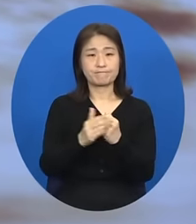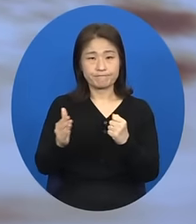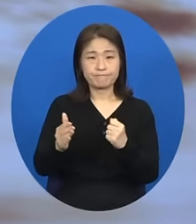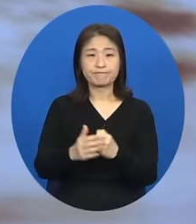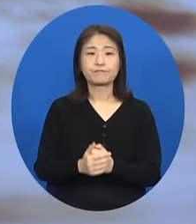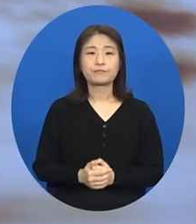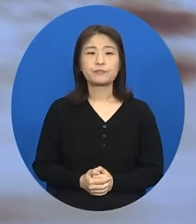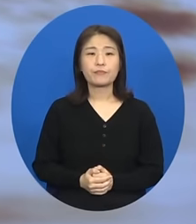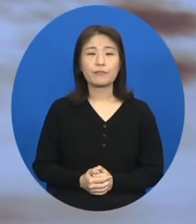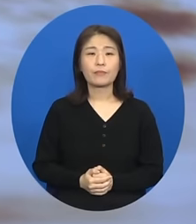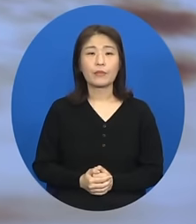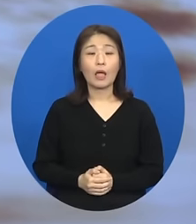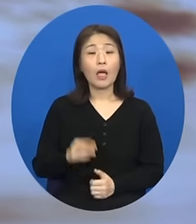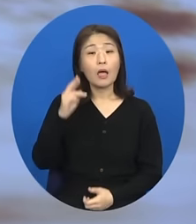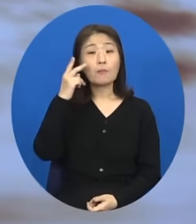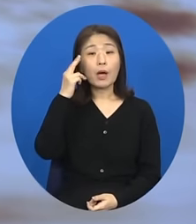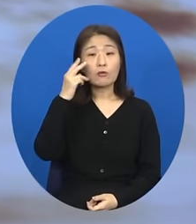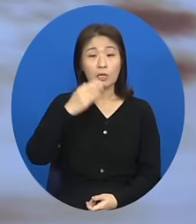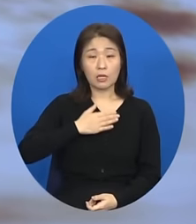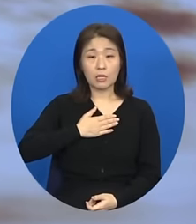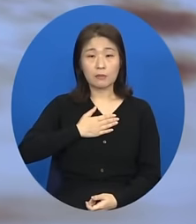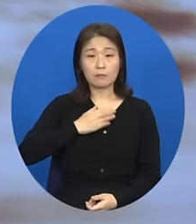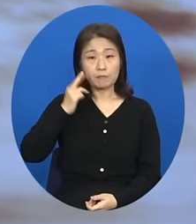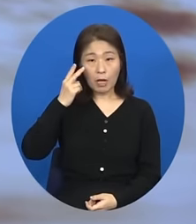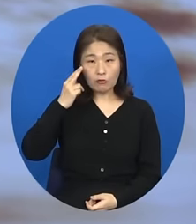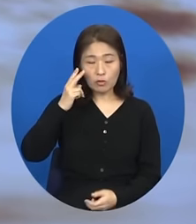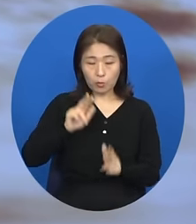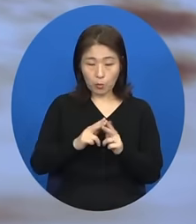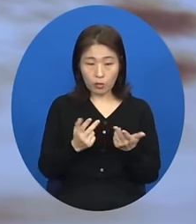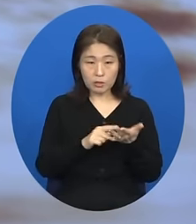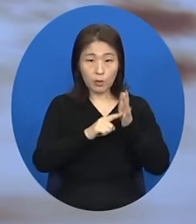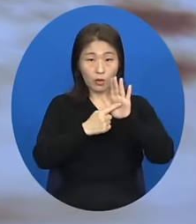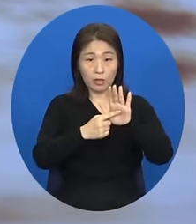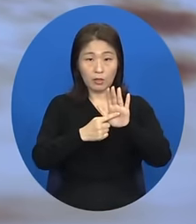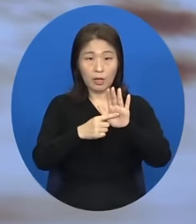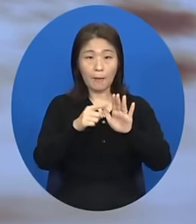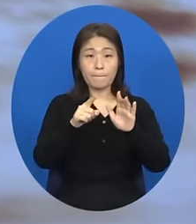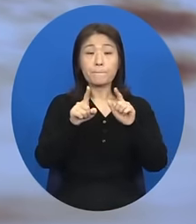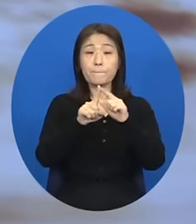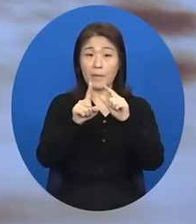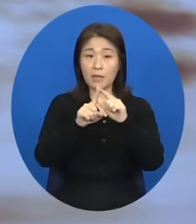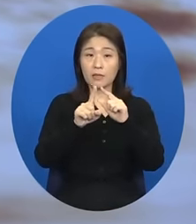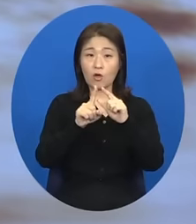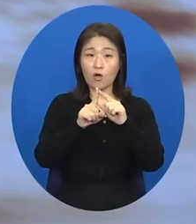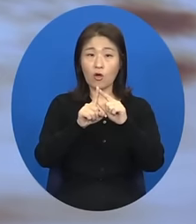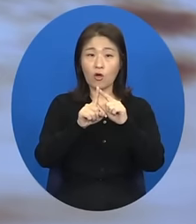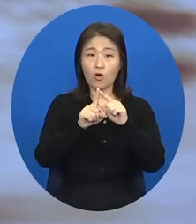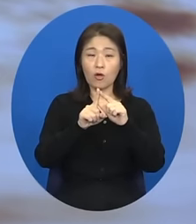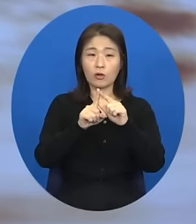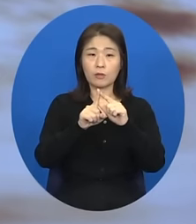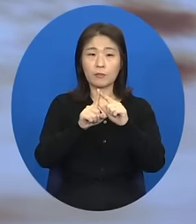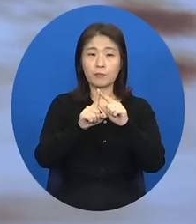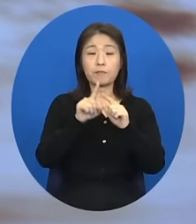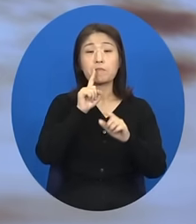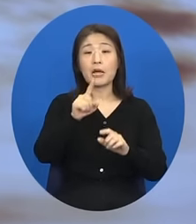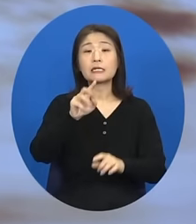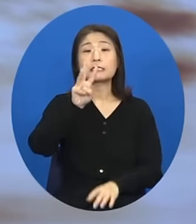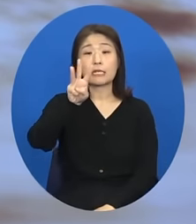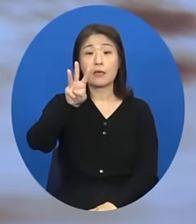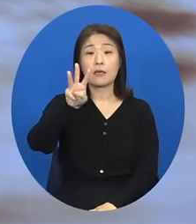자기를 표현한 말이 바울 서신에 세 번 정도 나옵니다. 이것을 시기적으로 보면 굉장히 은혜가 되는데 이걸 한번